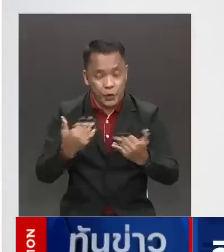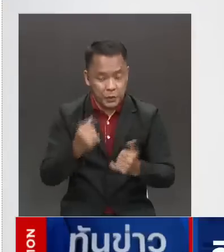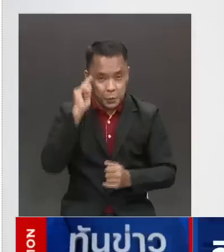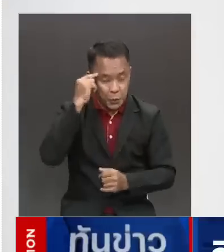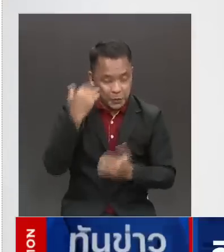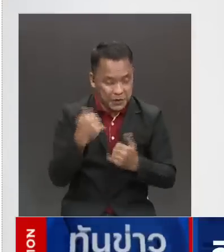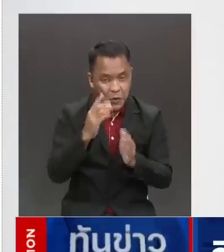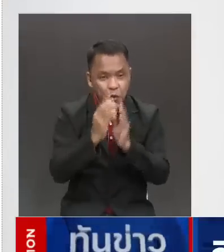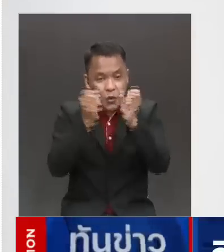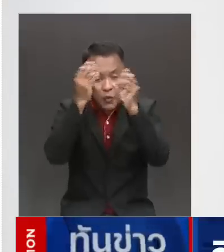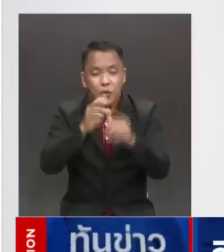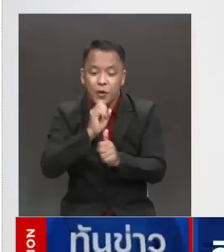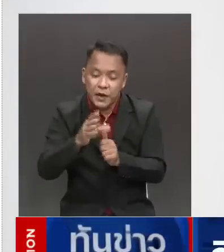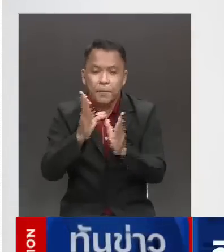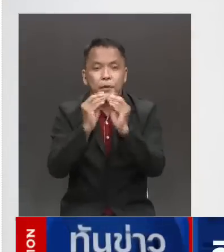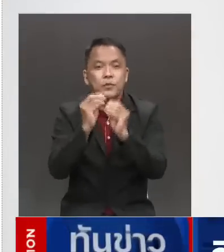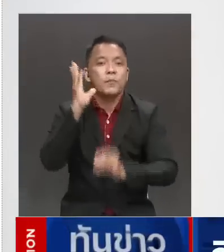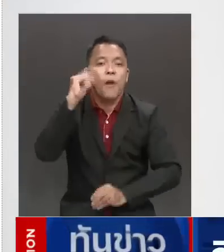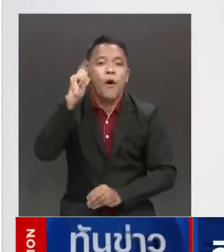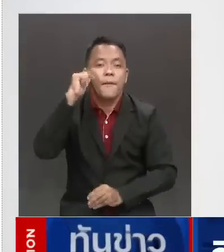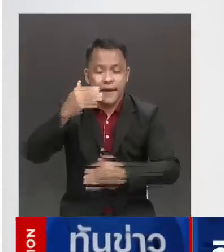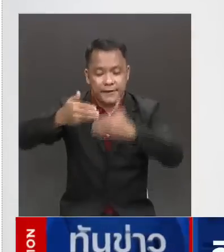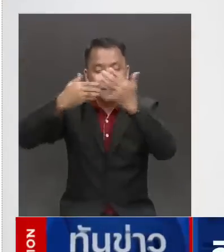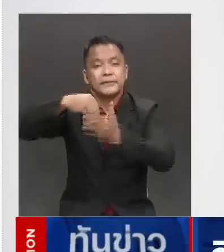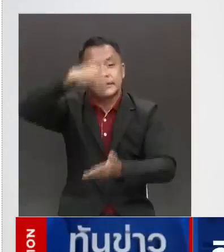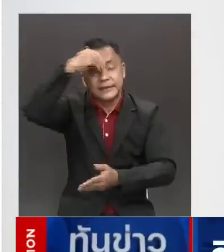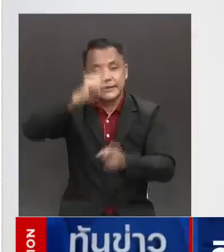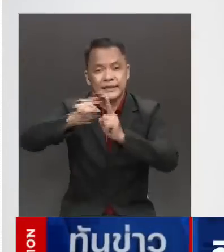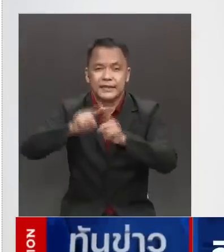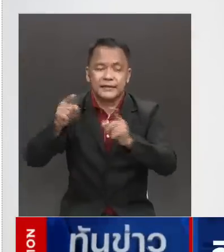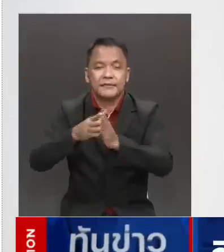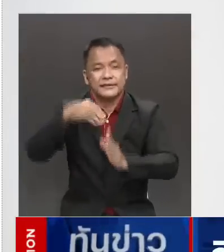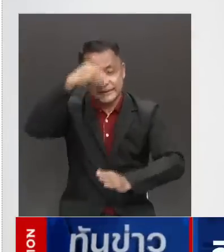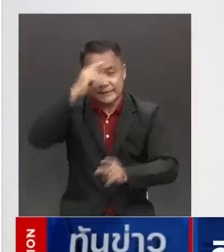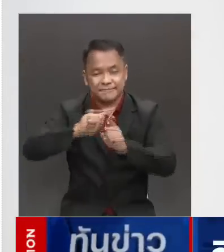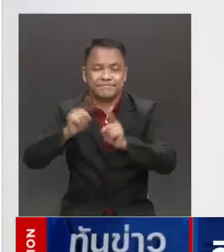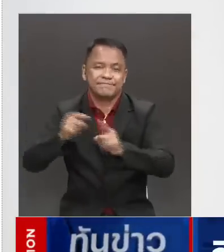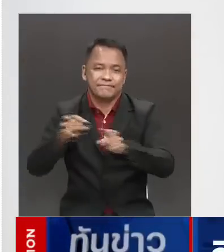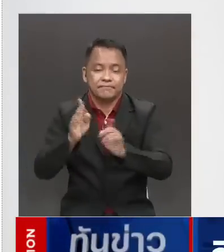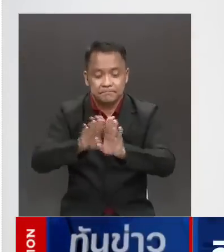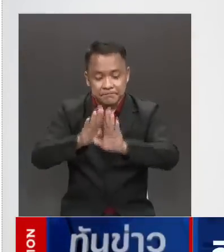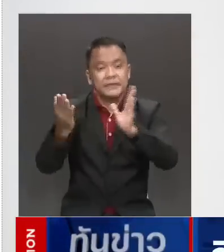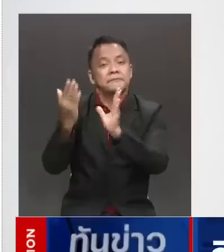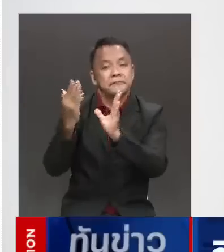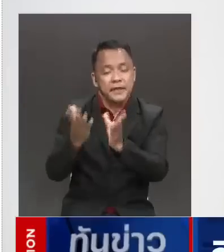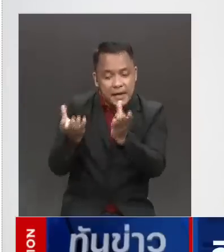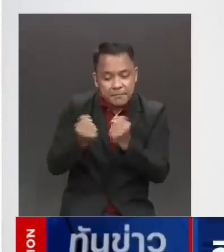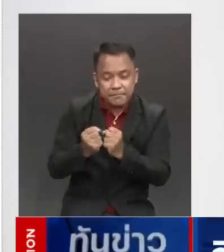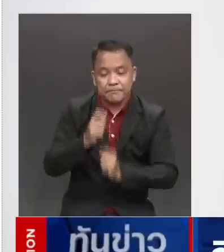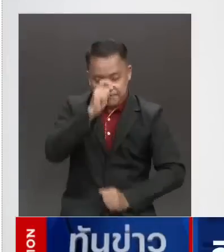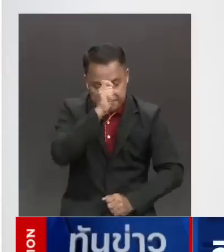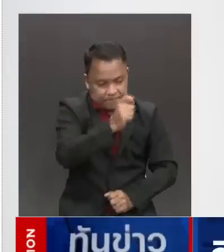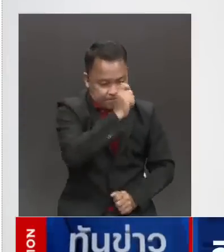ยู่หรือเปล่าโฮมรู ม มีการประชุมผู้ปกครองกิจกรรมนักเรียนนักศึกษาบรรยากาศมันต้องเป็นแบบบรรยากาศการเปิดรับอ่ะเคารพซึ่งกัน